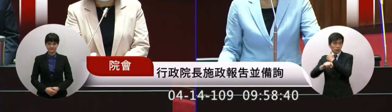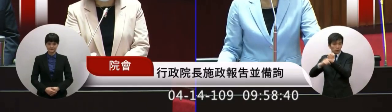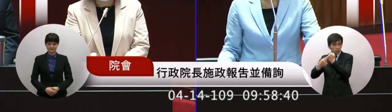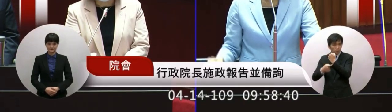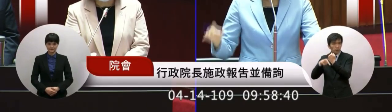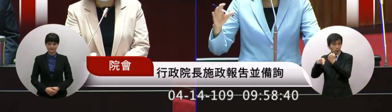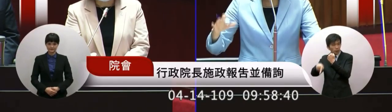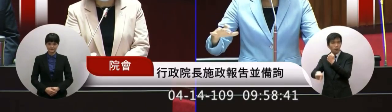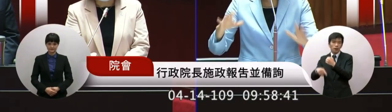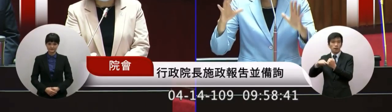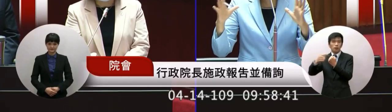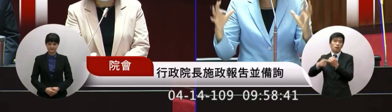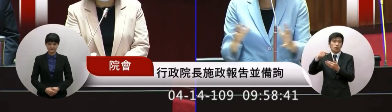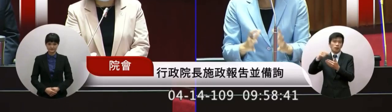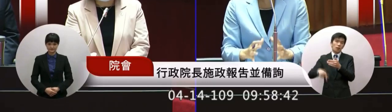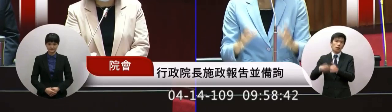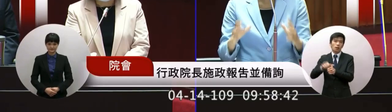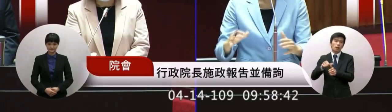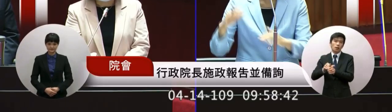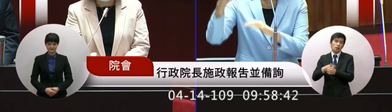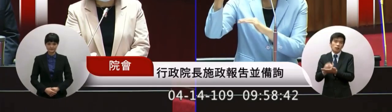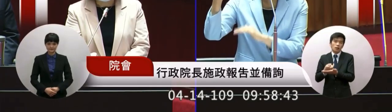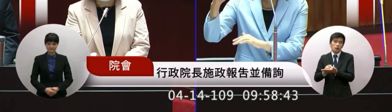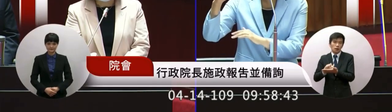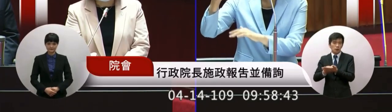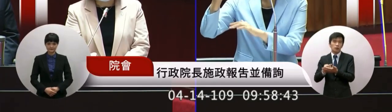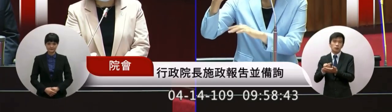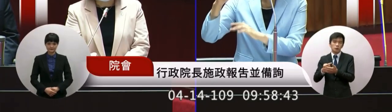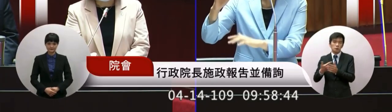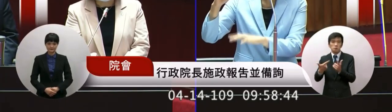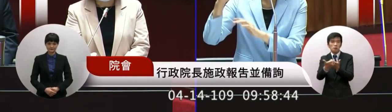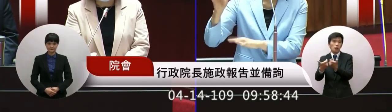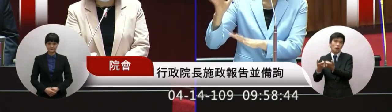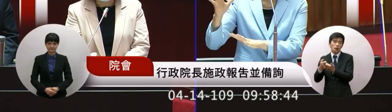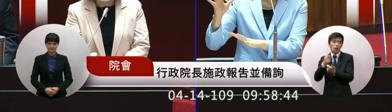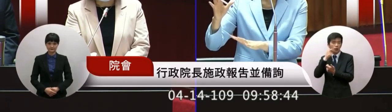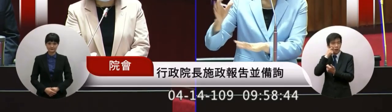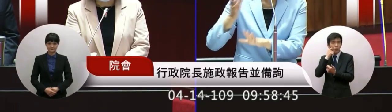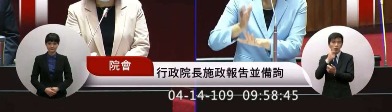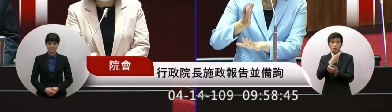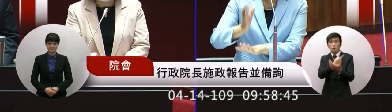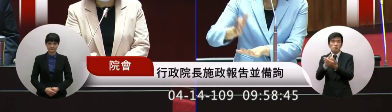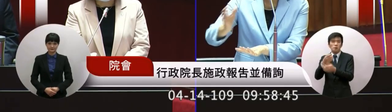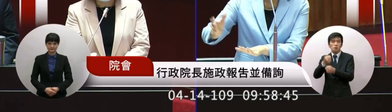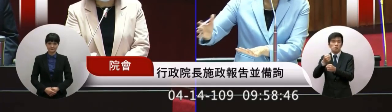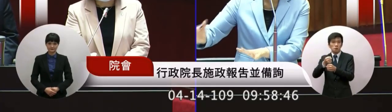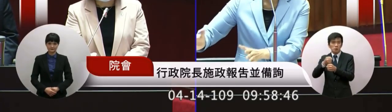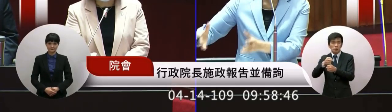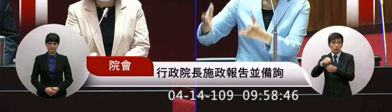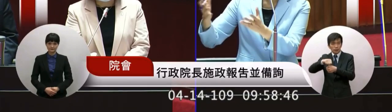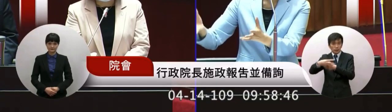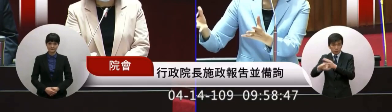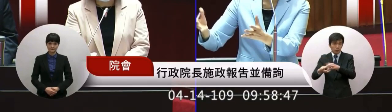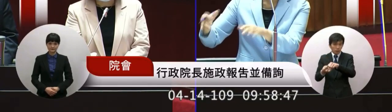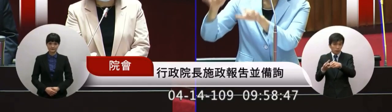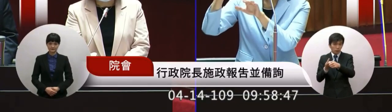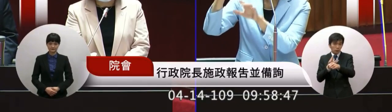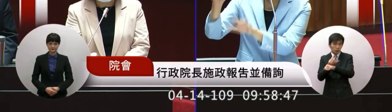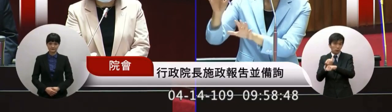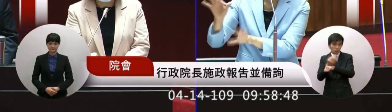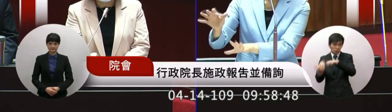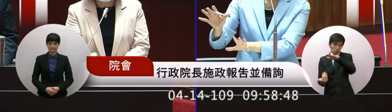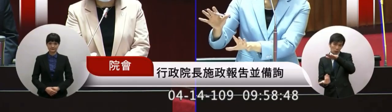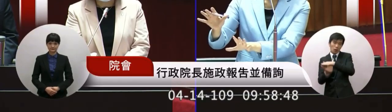有弹性，整个限缩了整个上这个加班的总时数，并没有按各行各业让他们